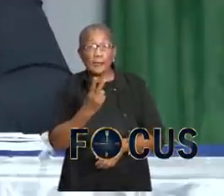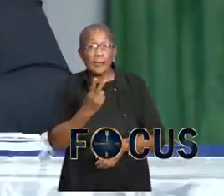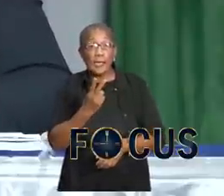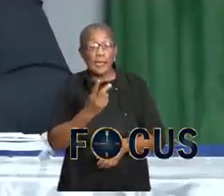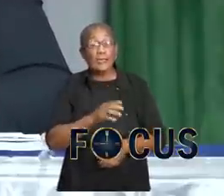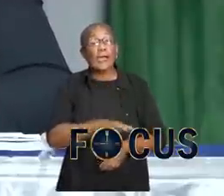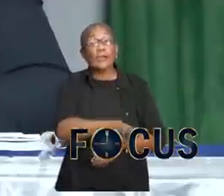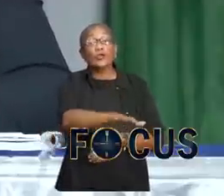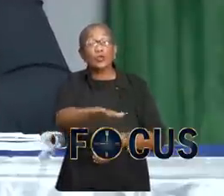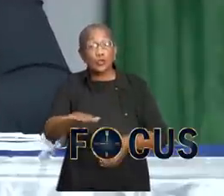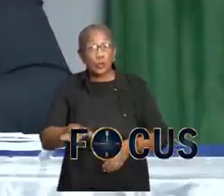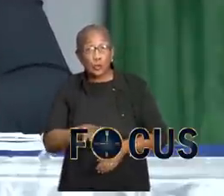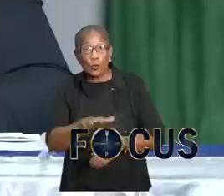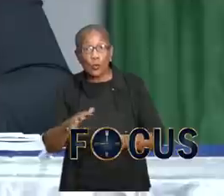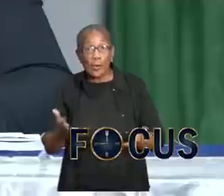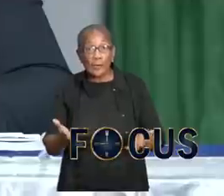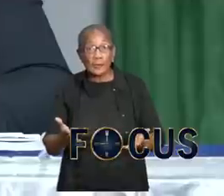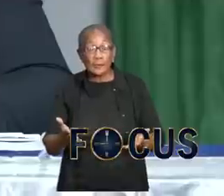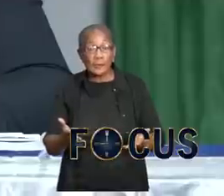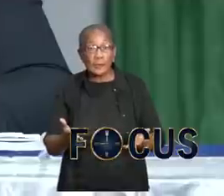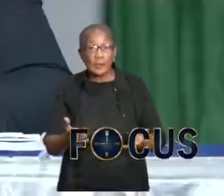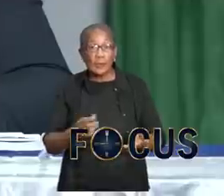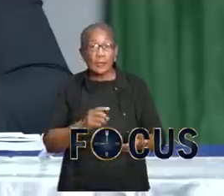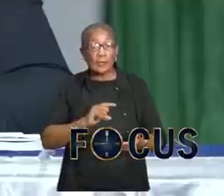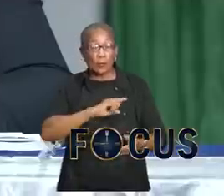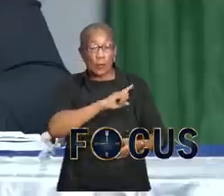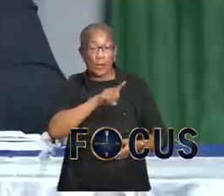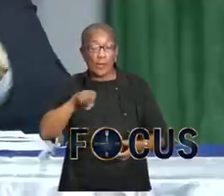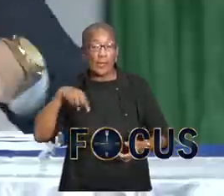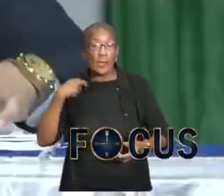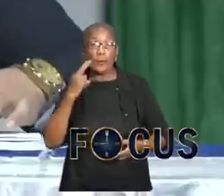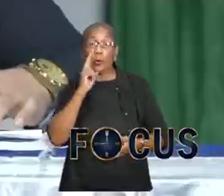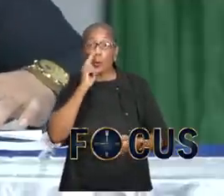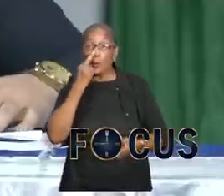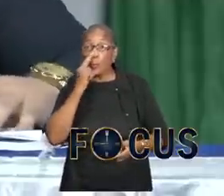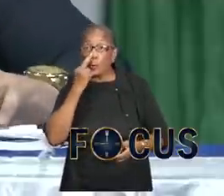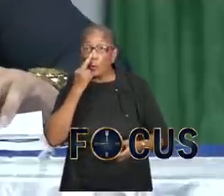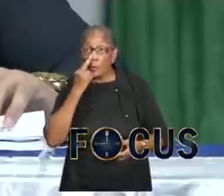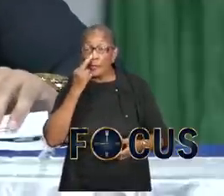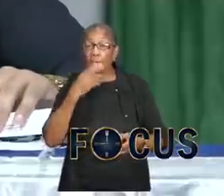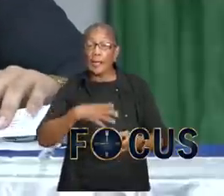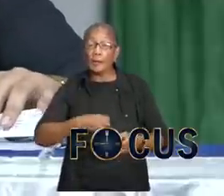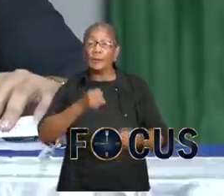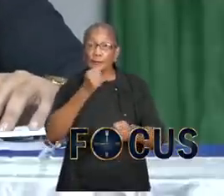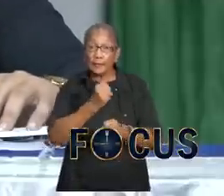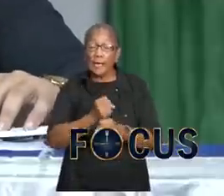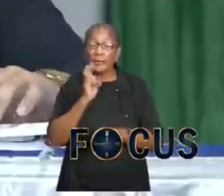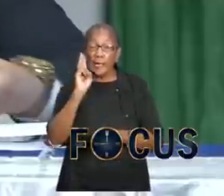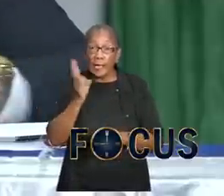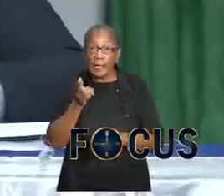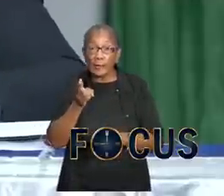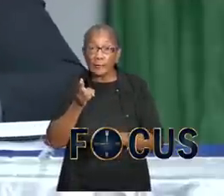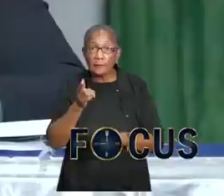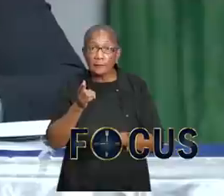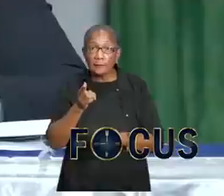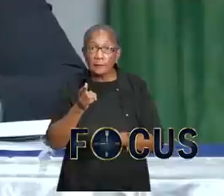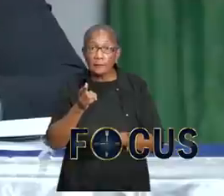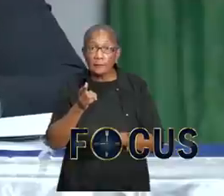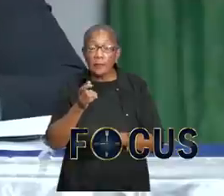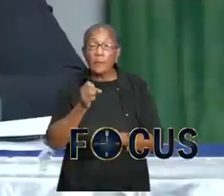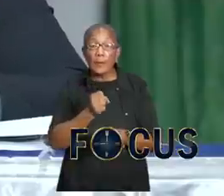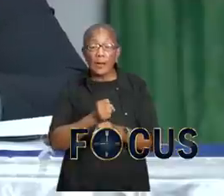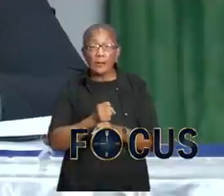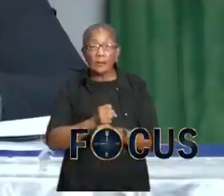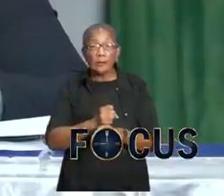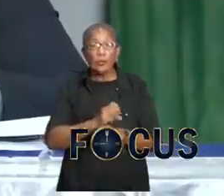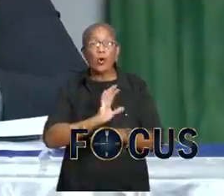situatie. Apart dat wij hebben getracht, of althans dat wij dat hebben gedaan daadwerkelijk, een inhaalslag maken ten